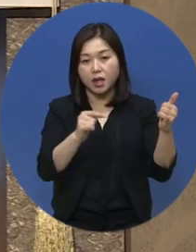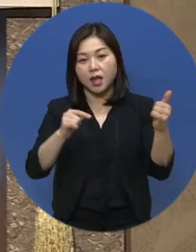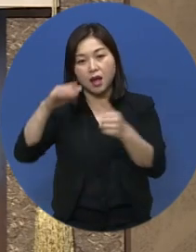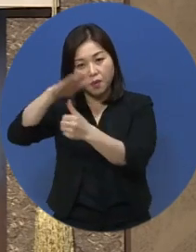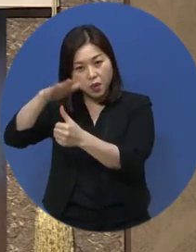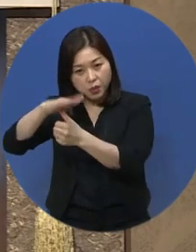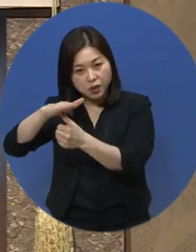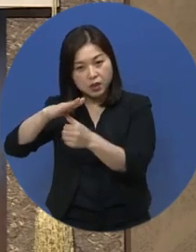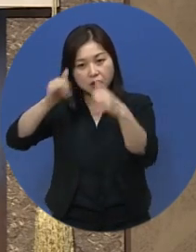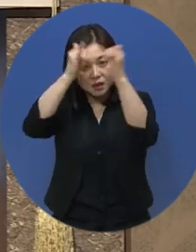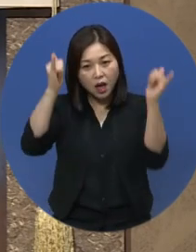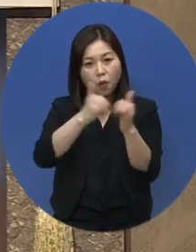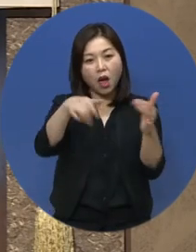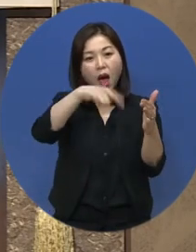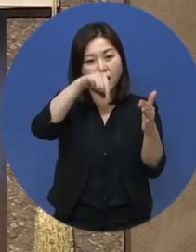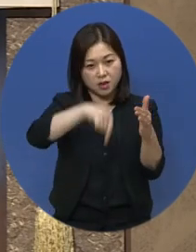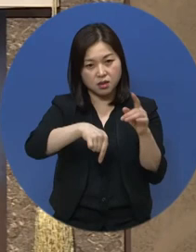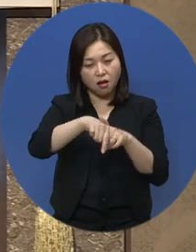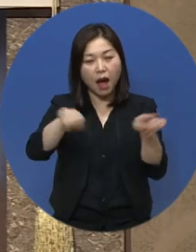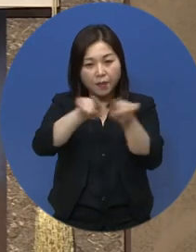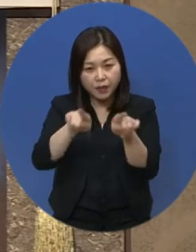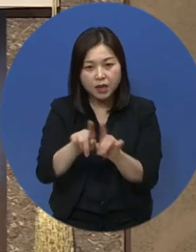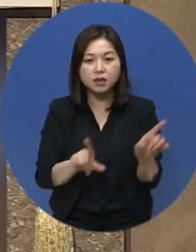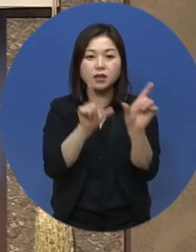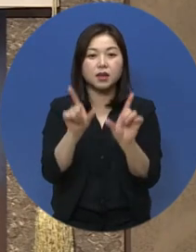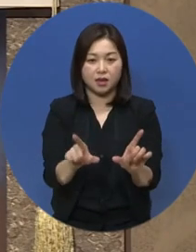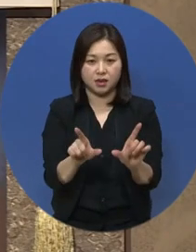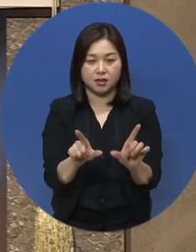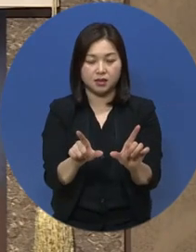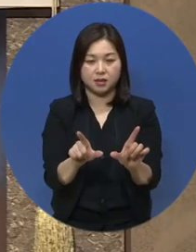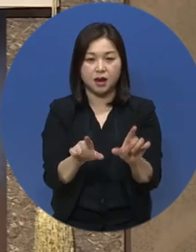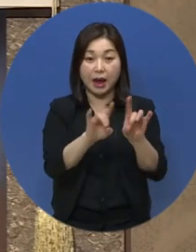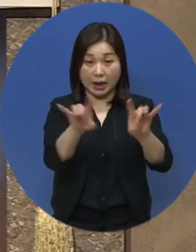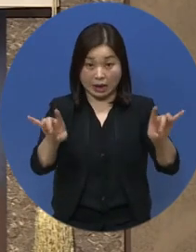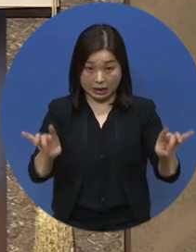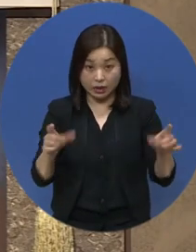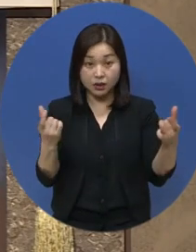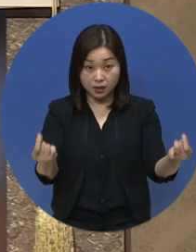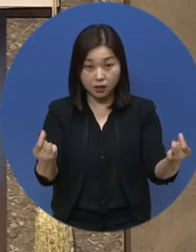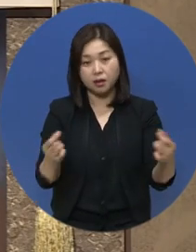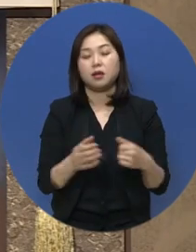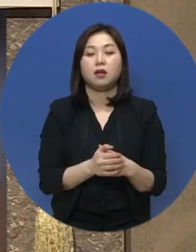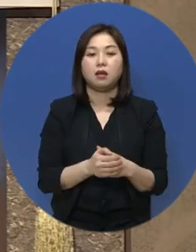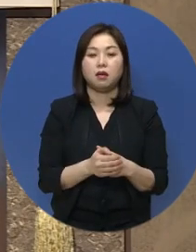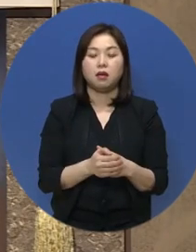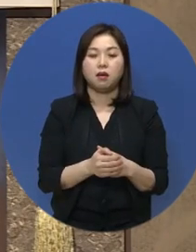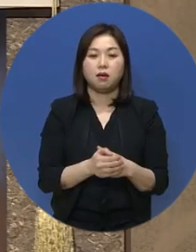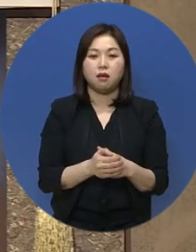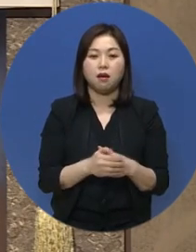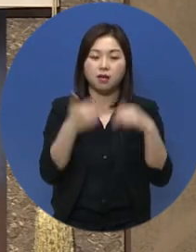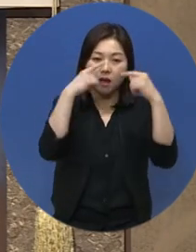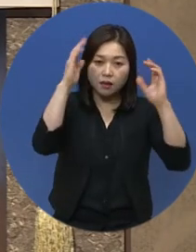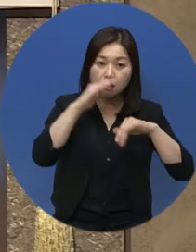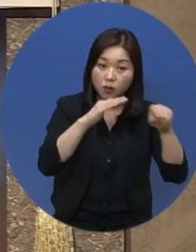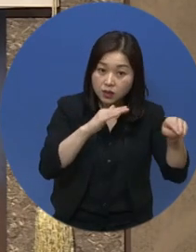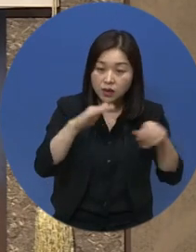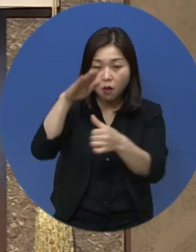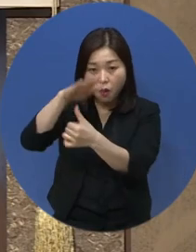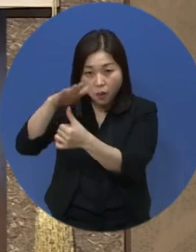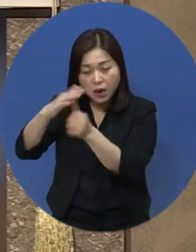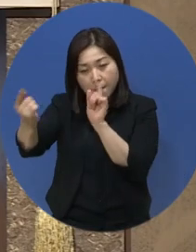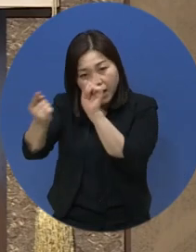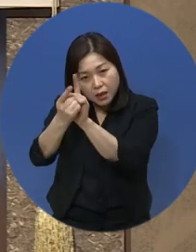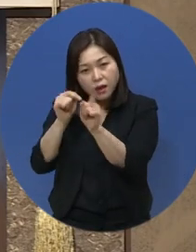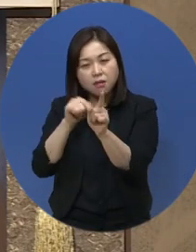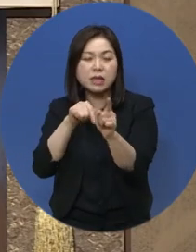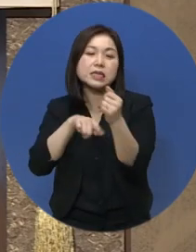사회에서 같이 공동체의 구성원으로 살아가는 지체이기 때문에 네. 너희들이 아이들을 만나는 것이 의미 있는 일이다, 가치 있는 일이다